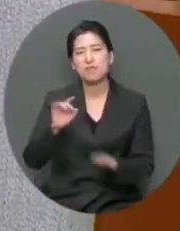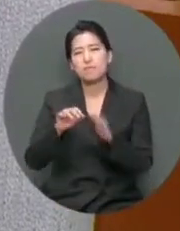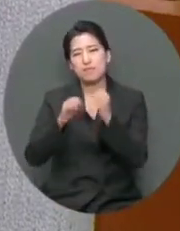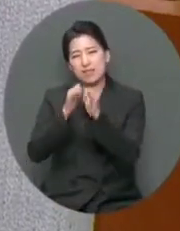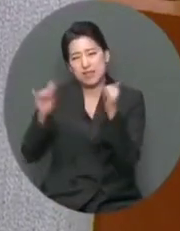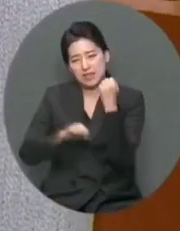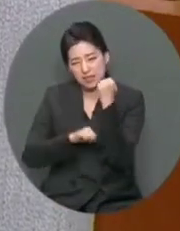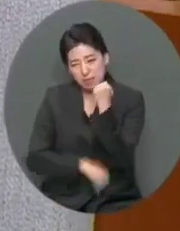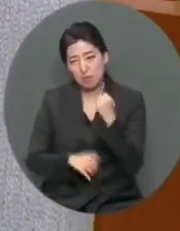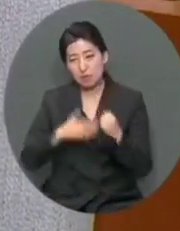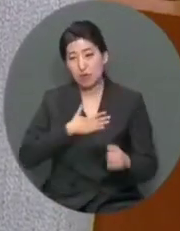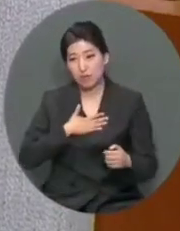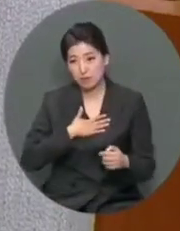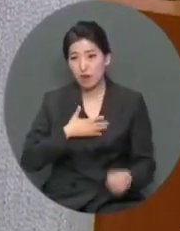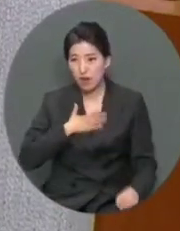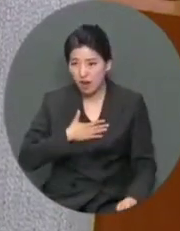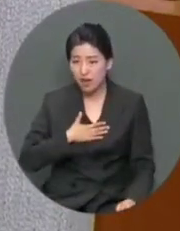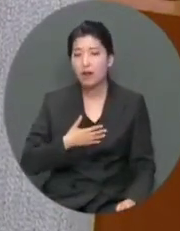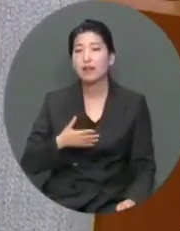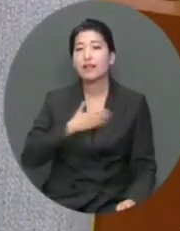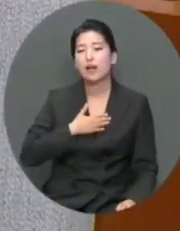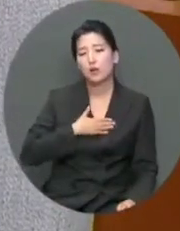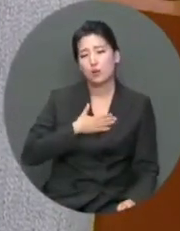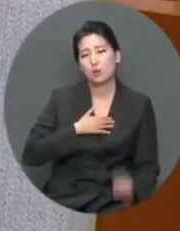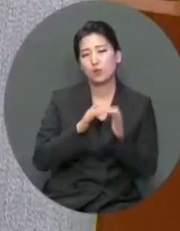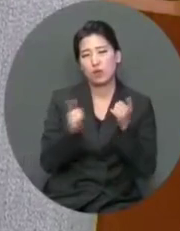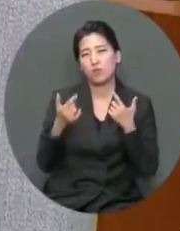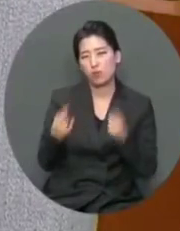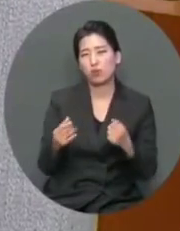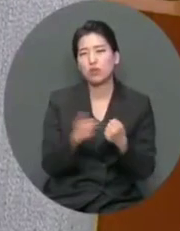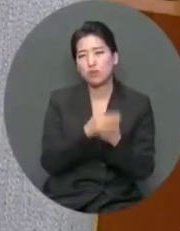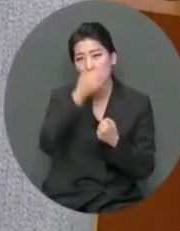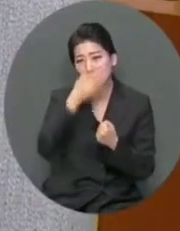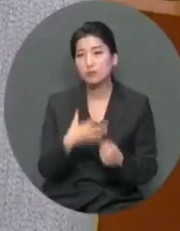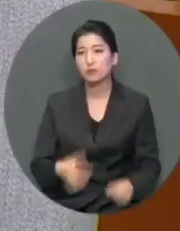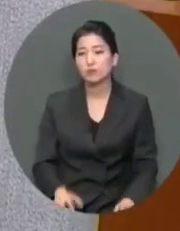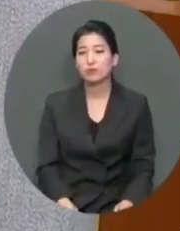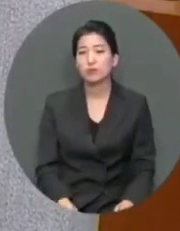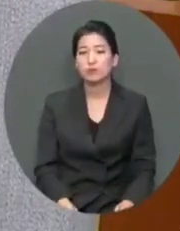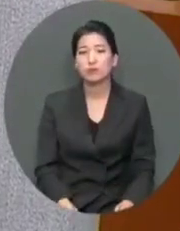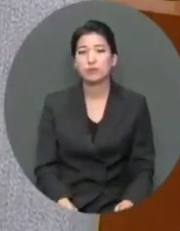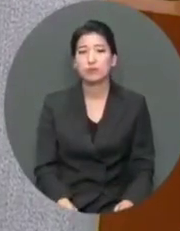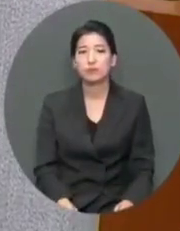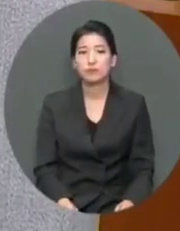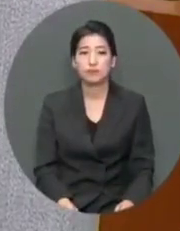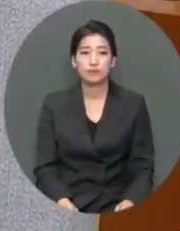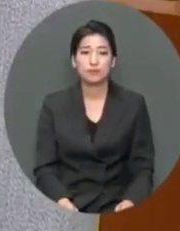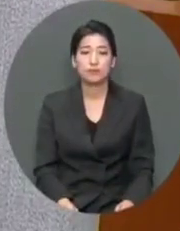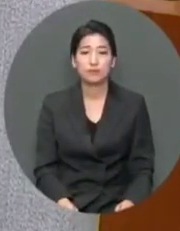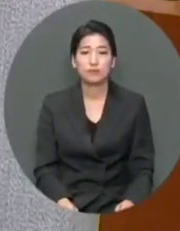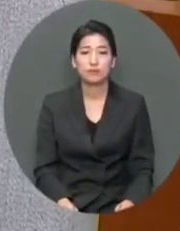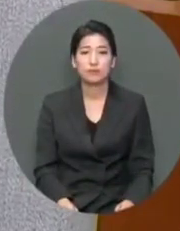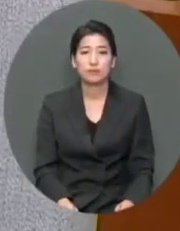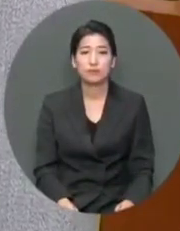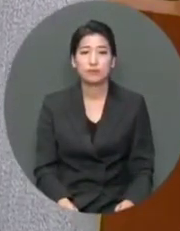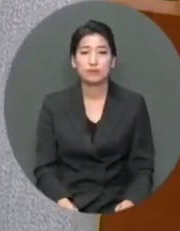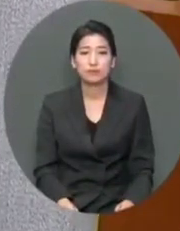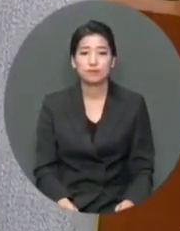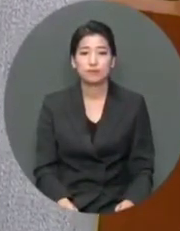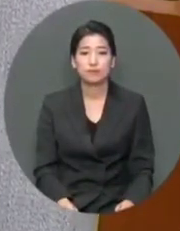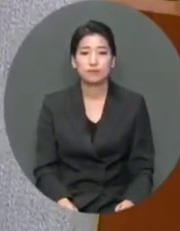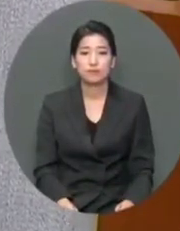알겠는데 저희들도 인간적으로 힘듭니다. 그리고 아까도 말씀드렸지만